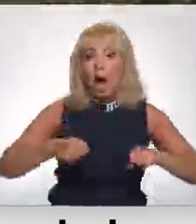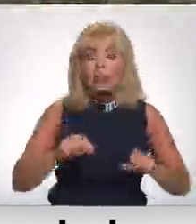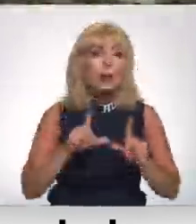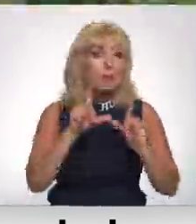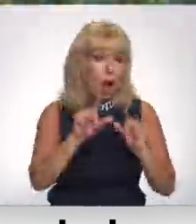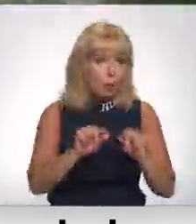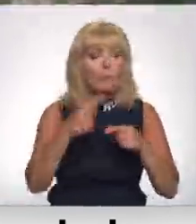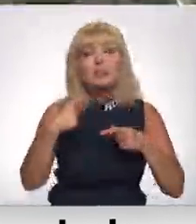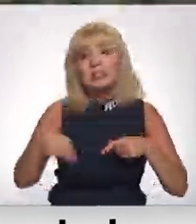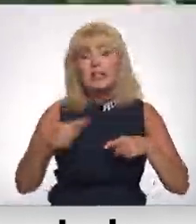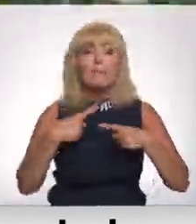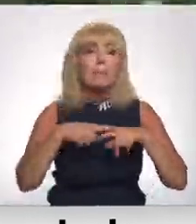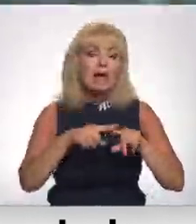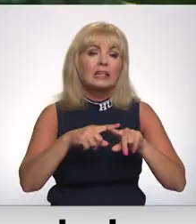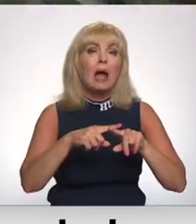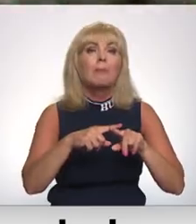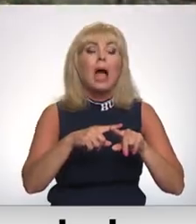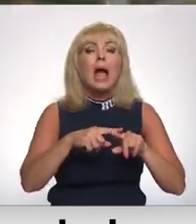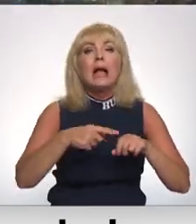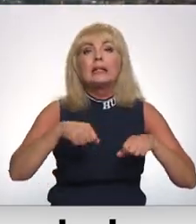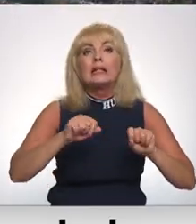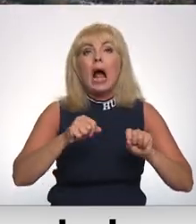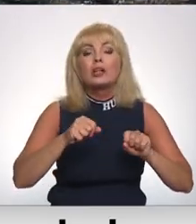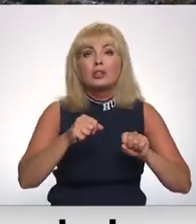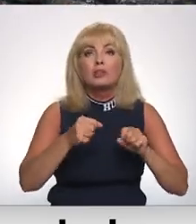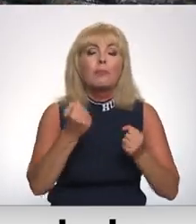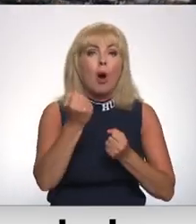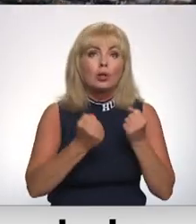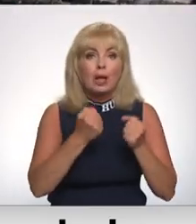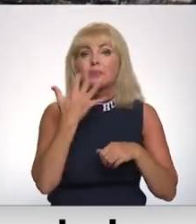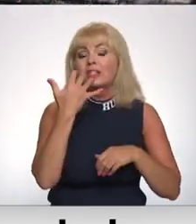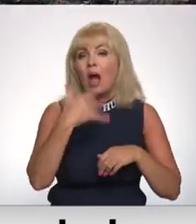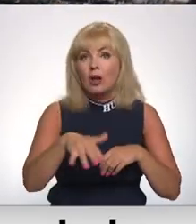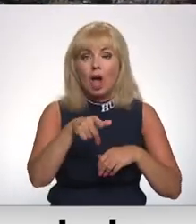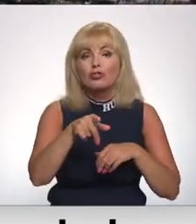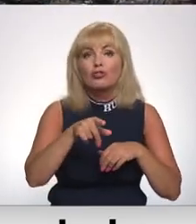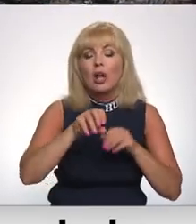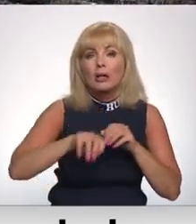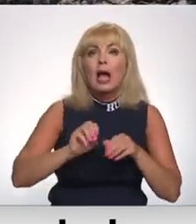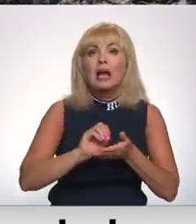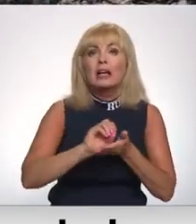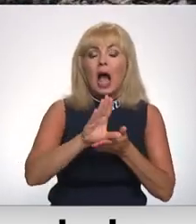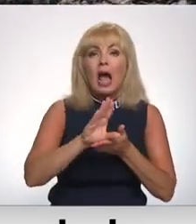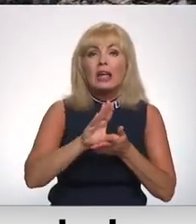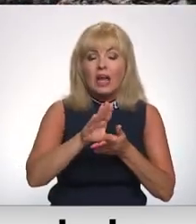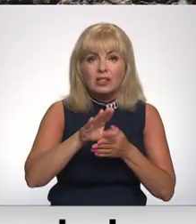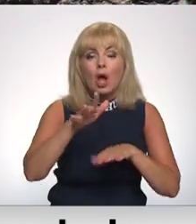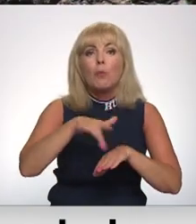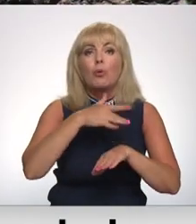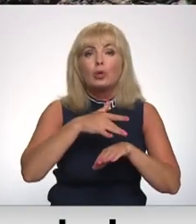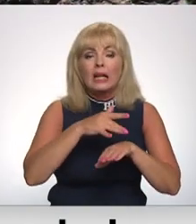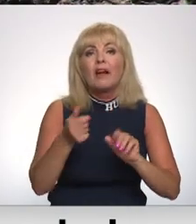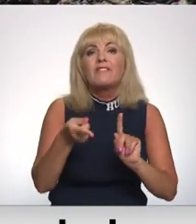vai citiem mehāniskiem transportlīdzekļiem mežā, uz sakarsušiem kolektoriem krājas kūdras putekļi, veidojas oglītes,